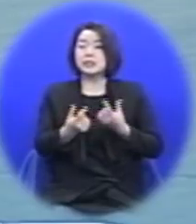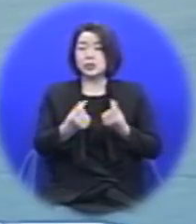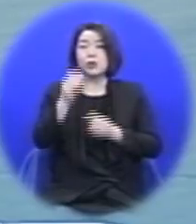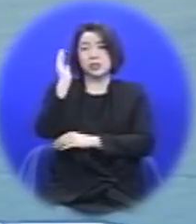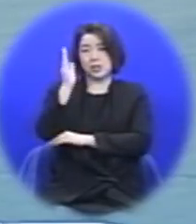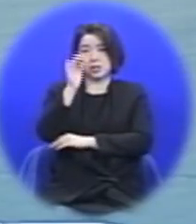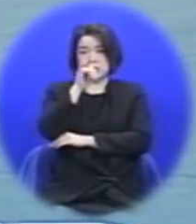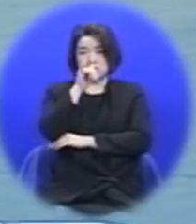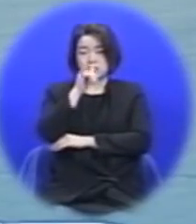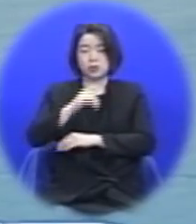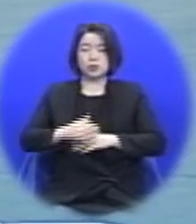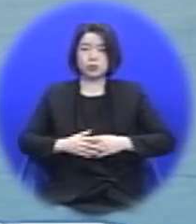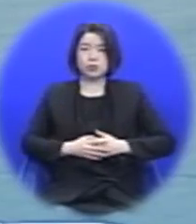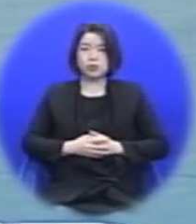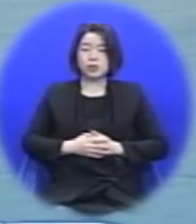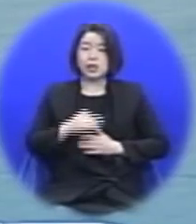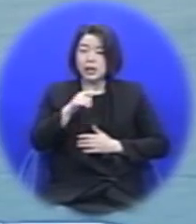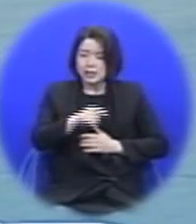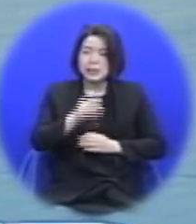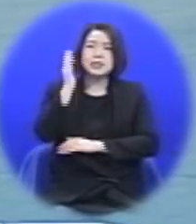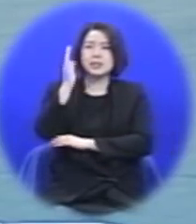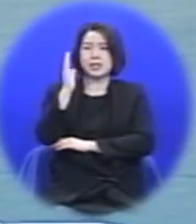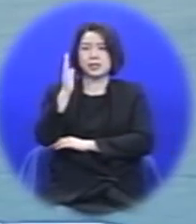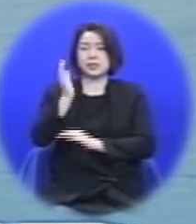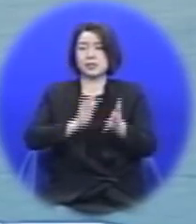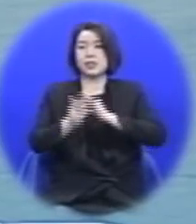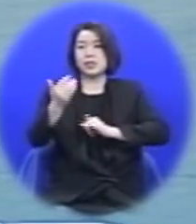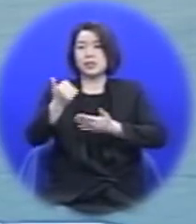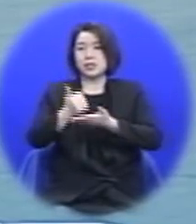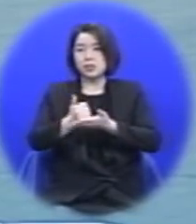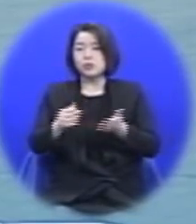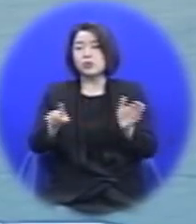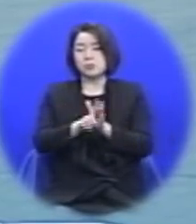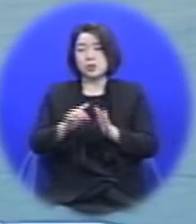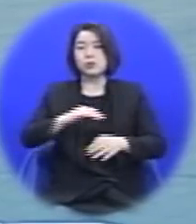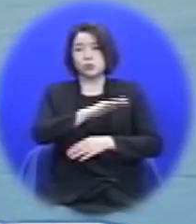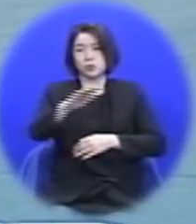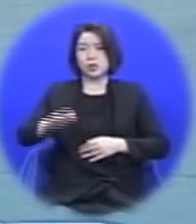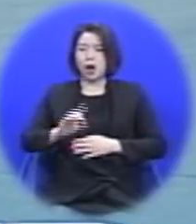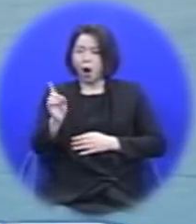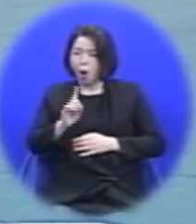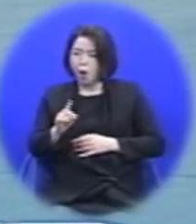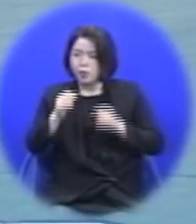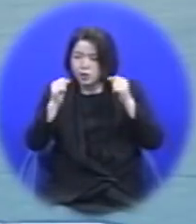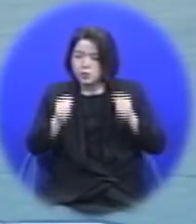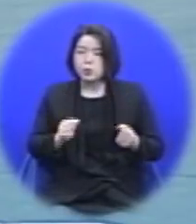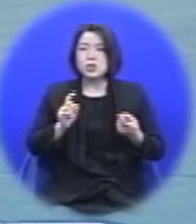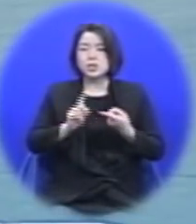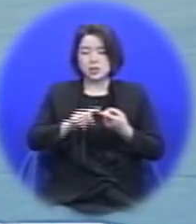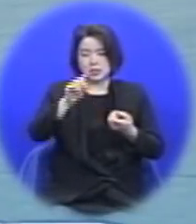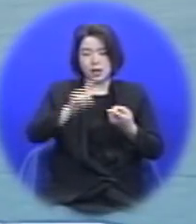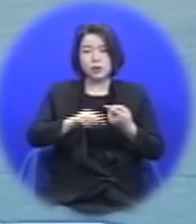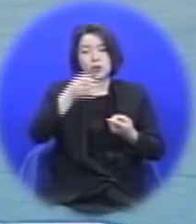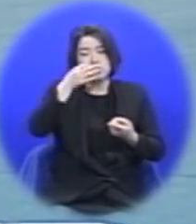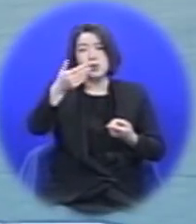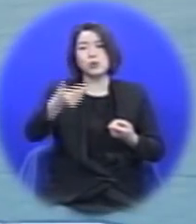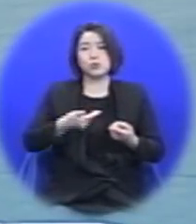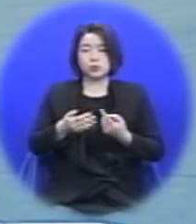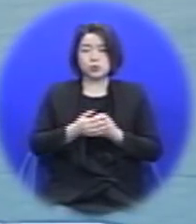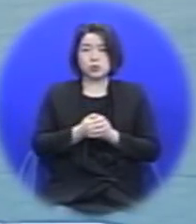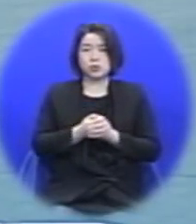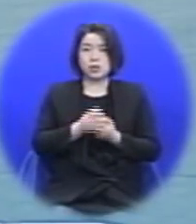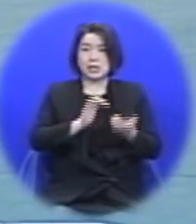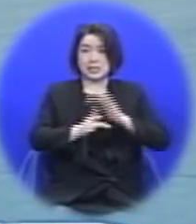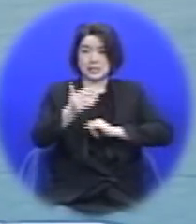이야기죠. 이 이야기는 예수 믿은 우리가 지금 어떤 존재인지를 그대로 보여주는 겁니다.